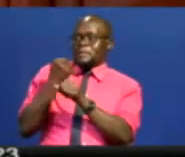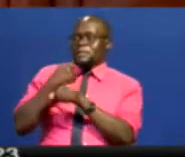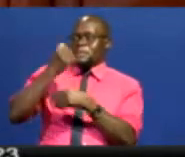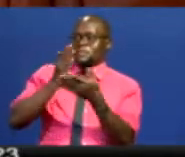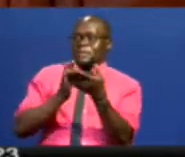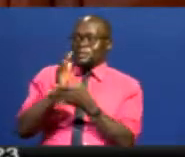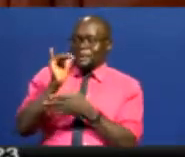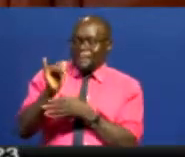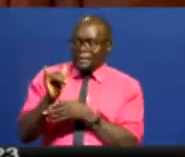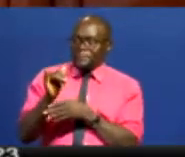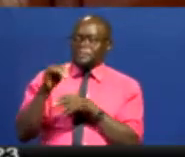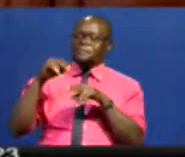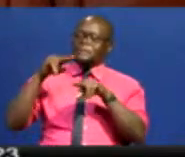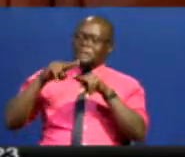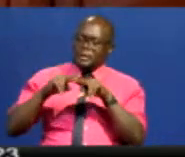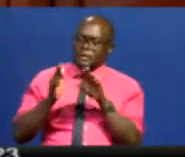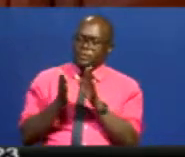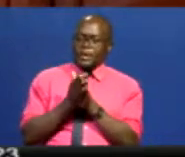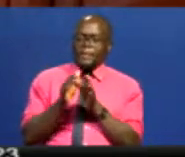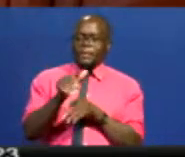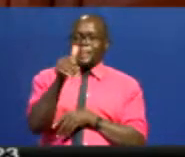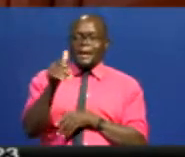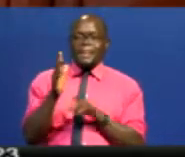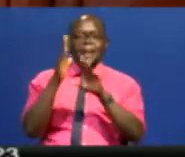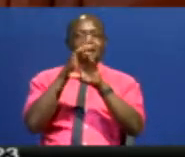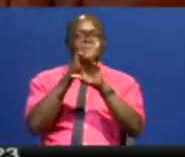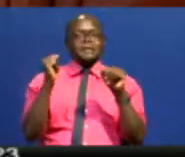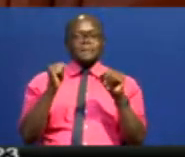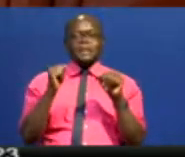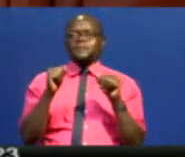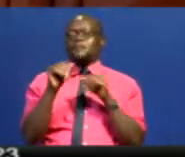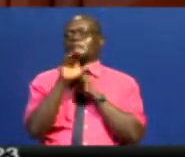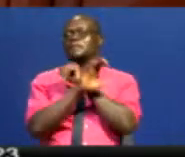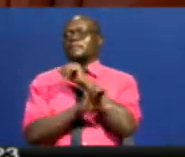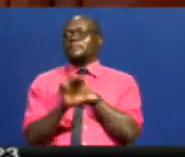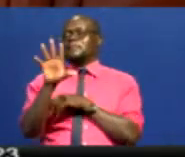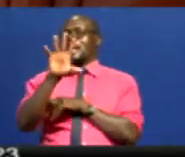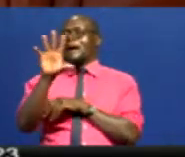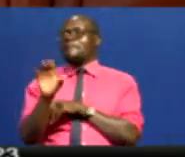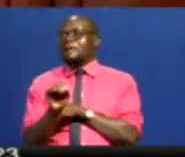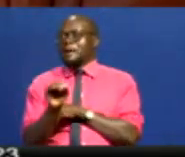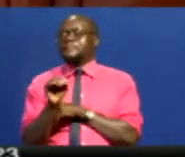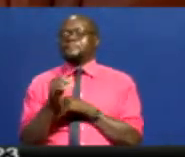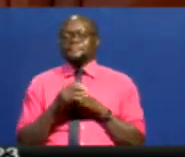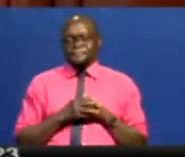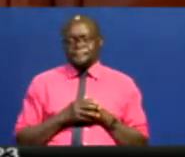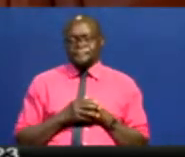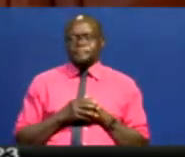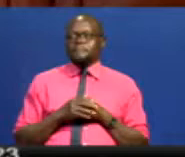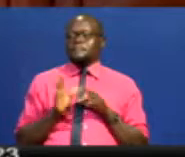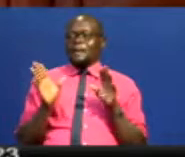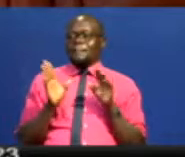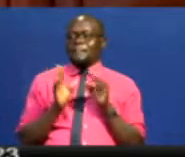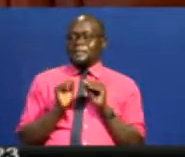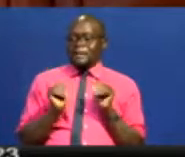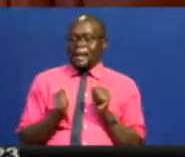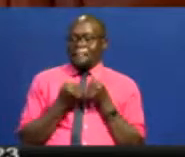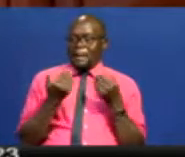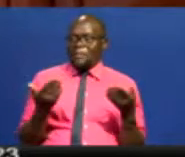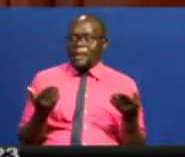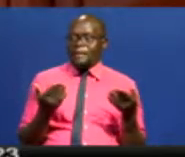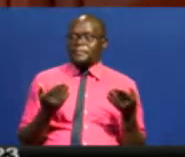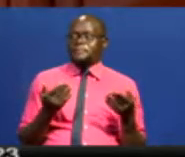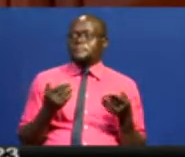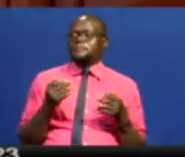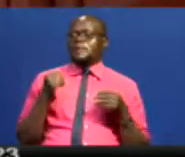kuhakikisha kuwa wanakaa na marais wetu kuweza kuhakikisha kuwa hali inakuwa nzuri. Najua hii mkutano ilifanyika katika